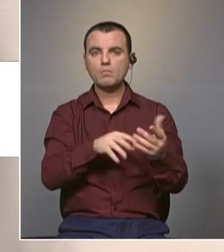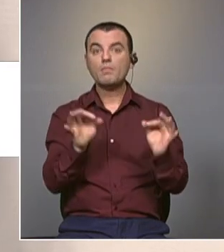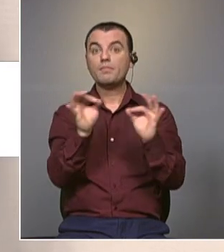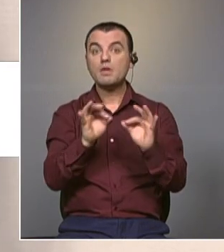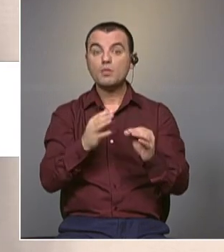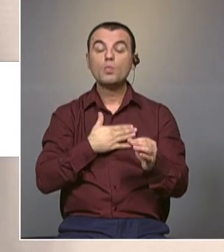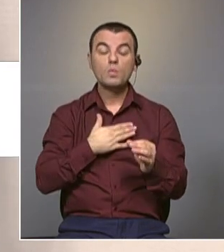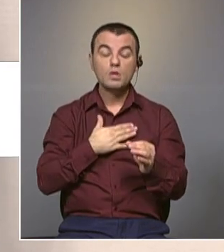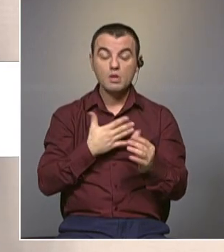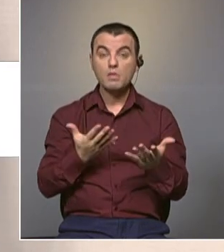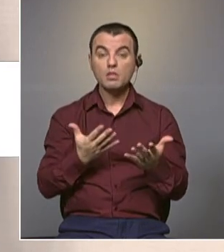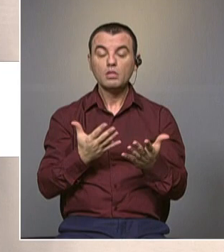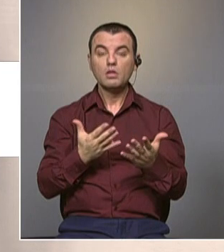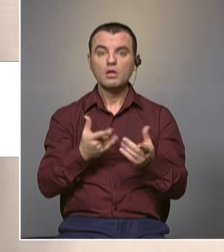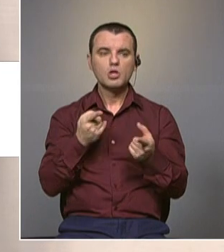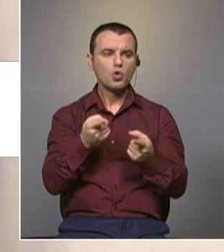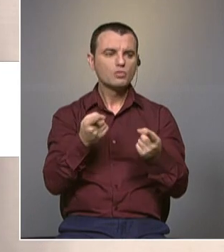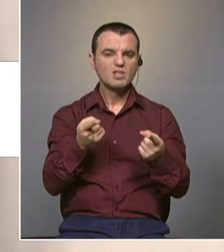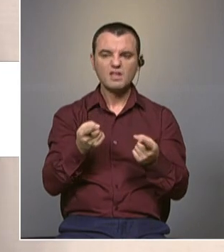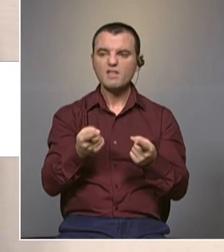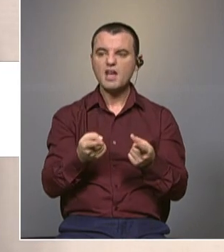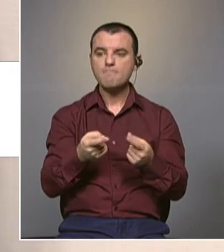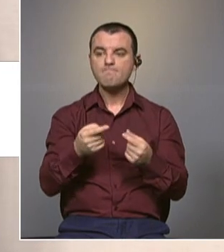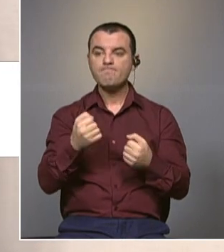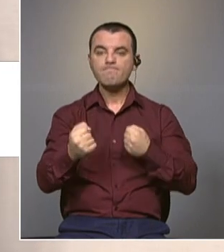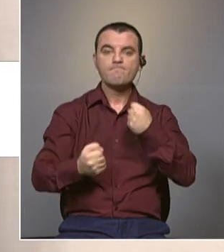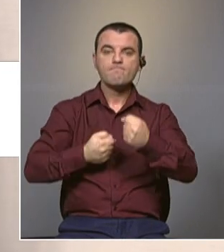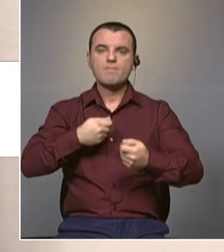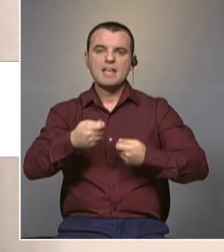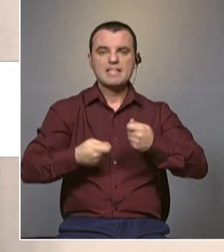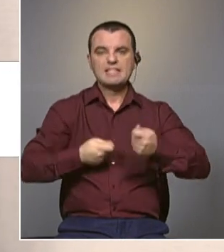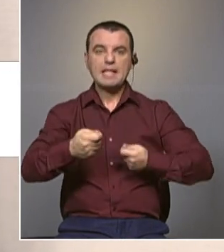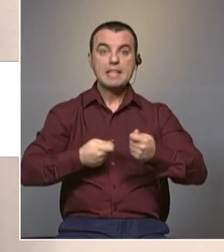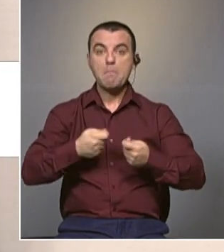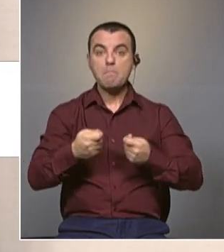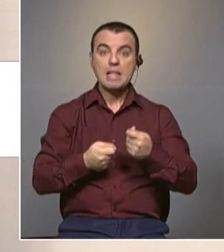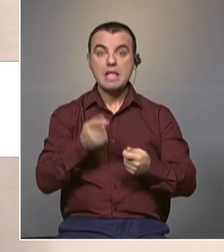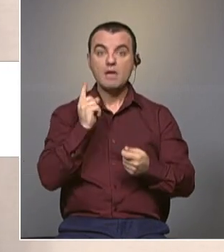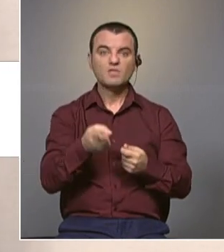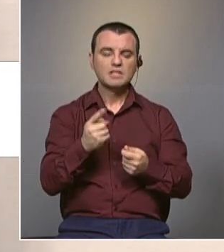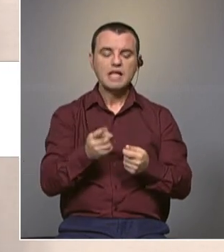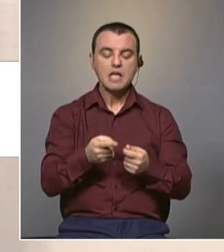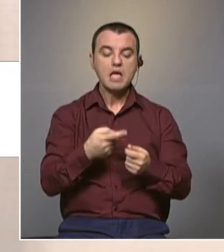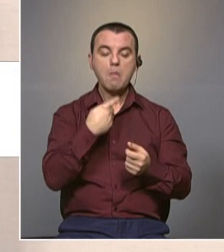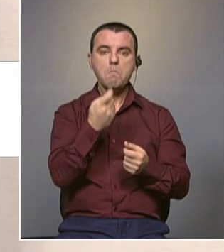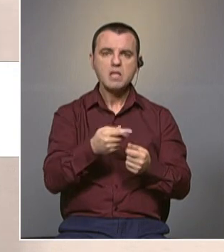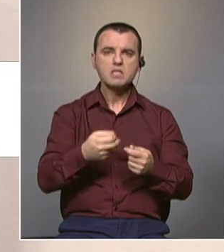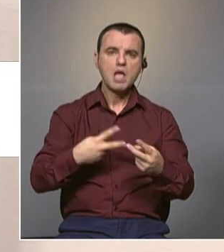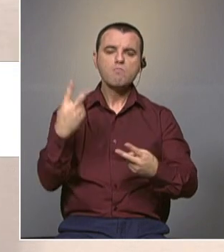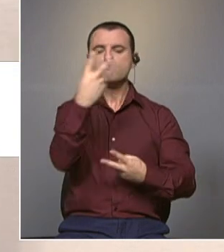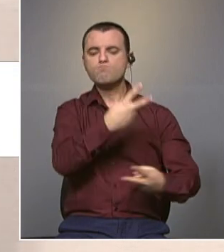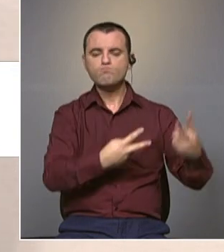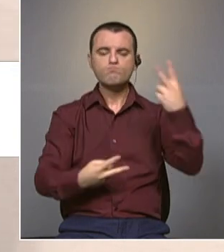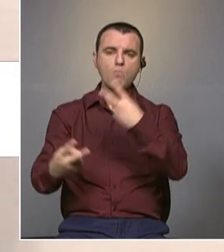имат точно такива занятия, където всеки път се повтарят нещата. Тоест, един път